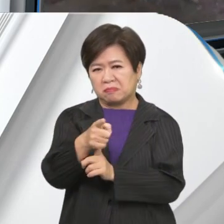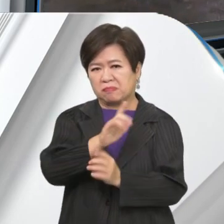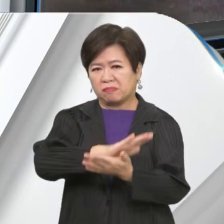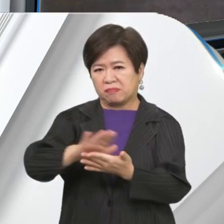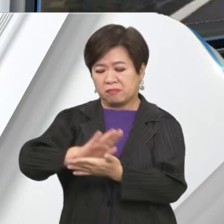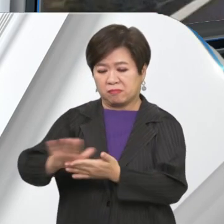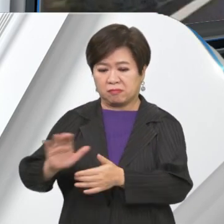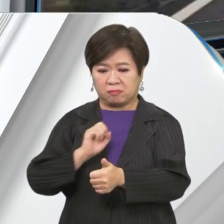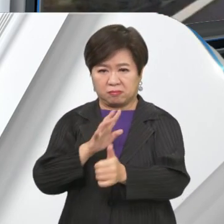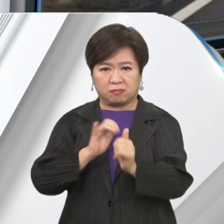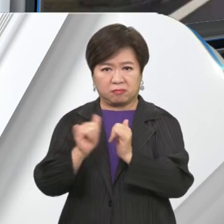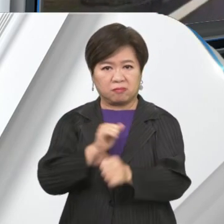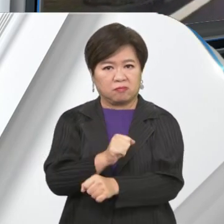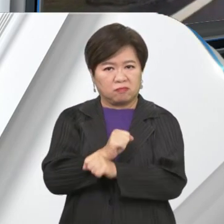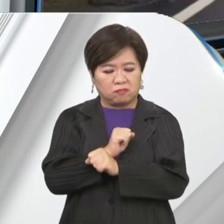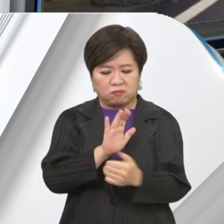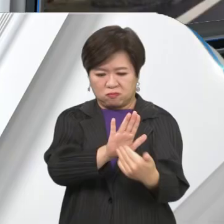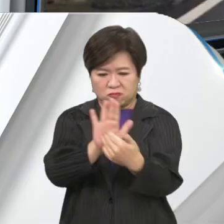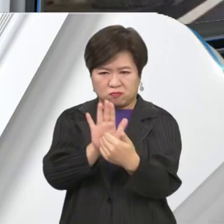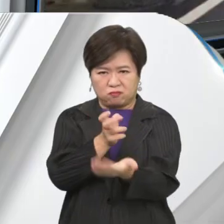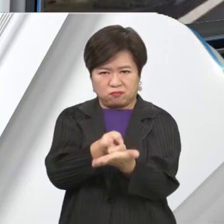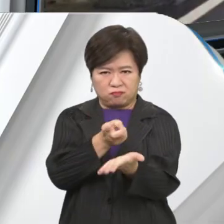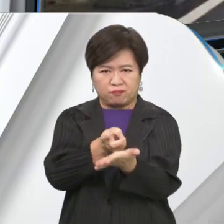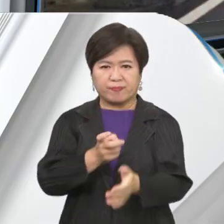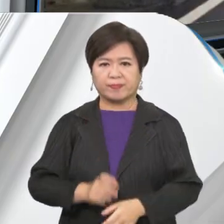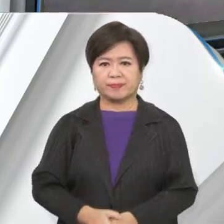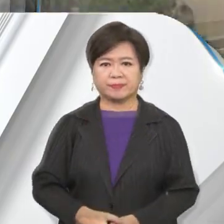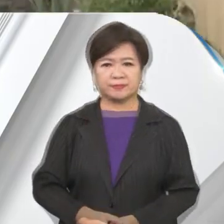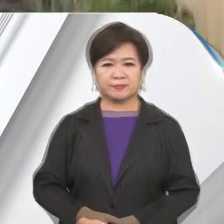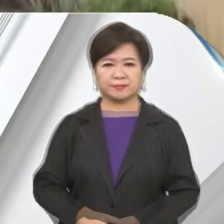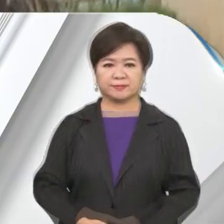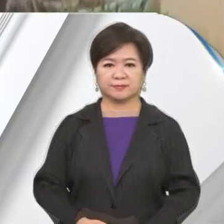提倡民众要持续的做好防治措施